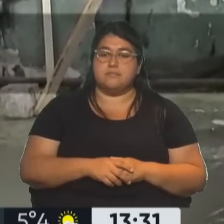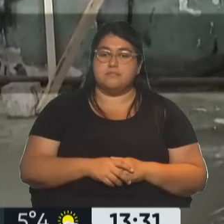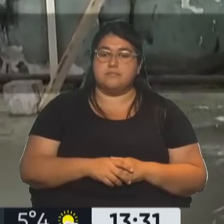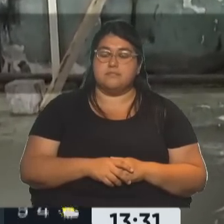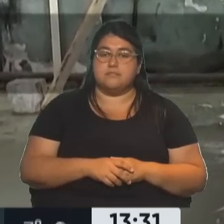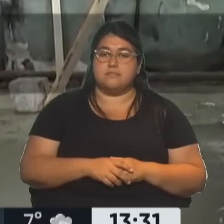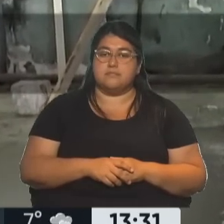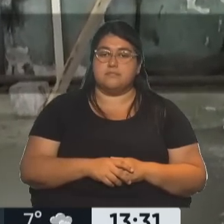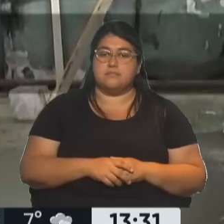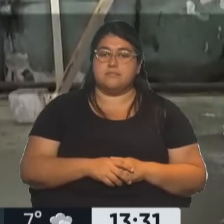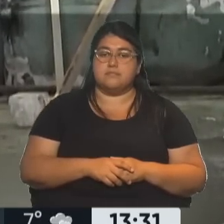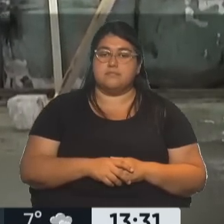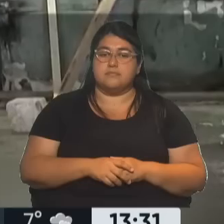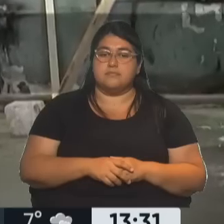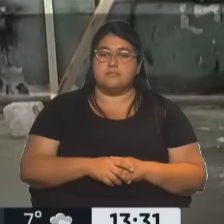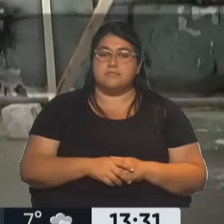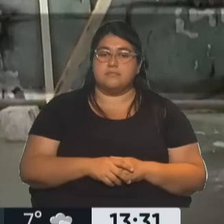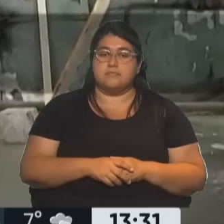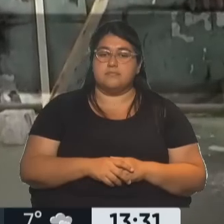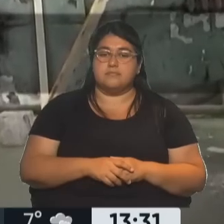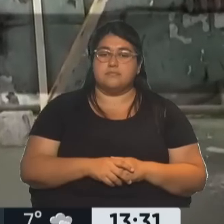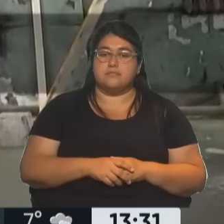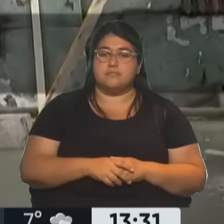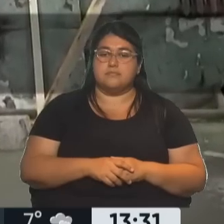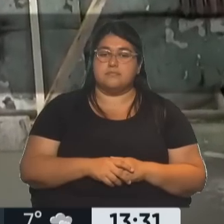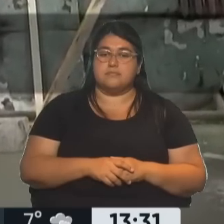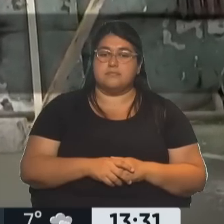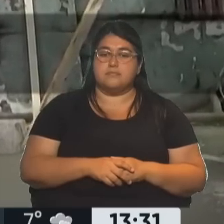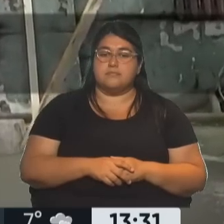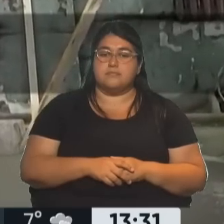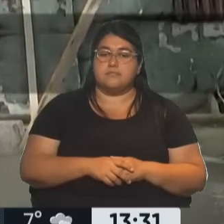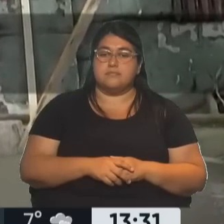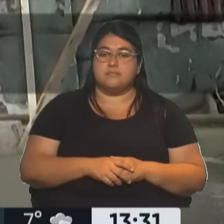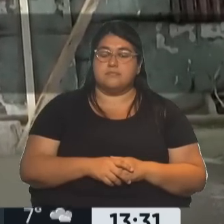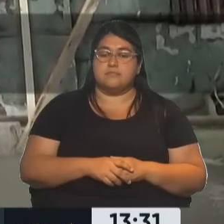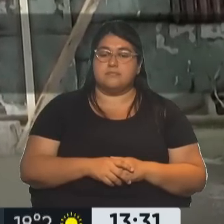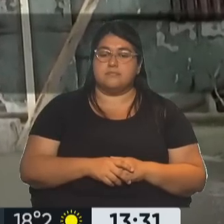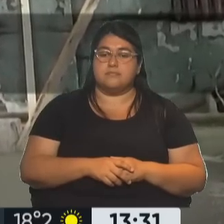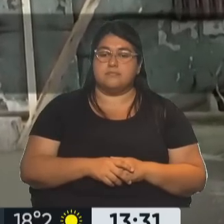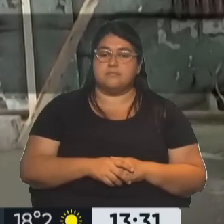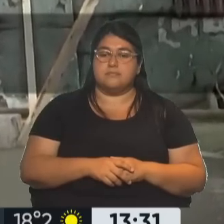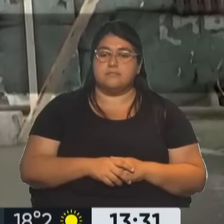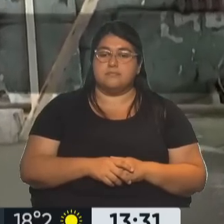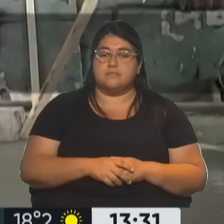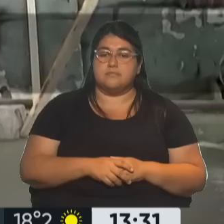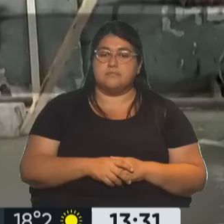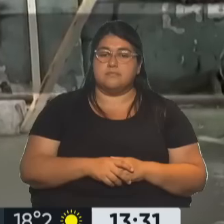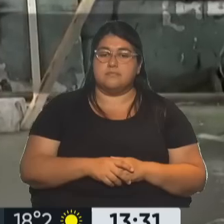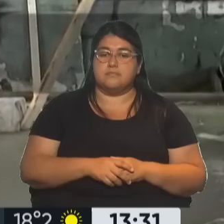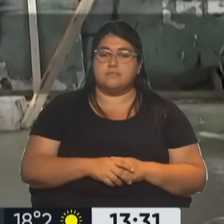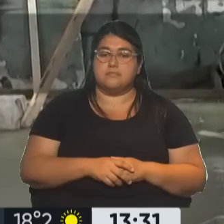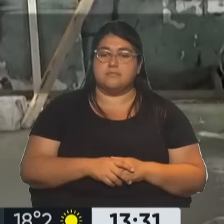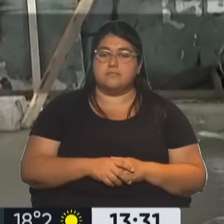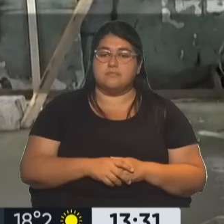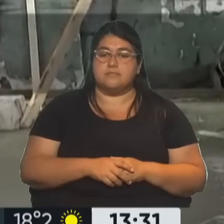находится, по оценкам разведки, около 90 батальонов,